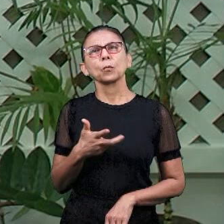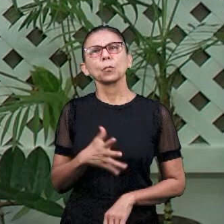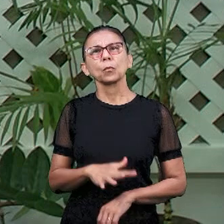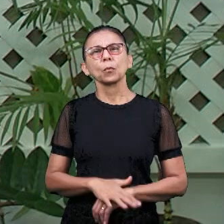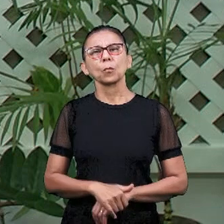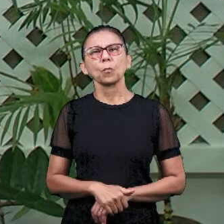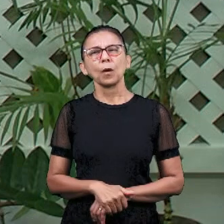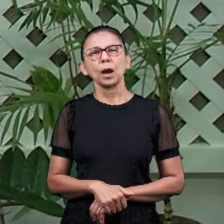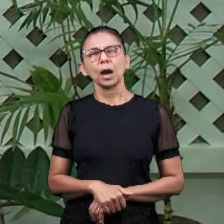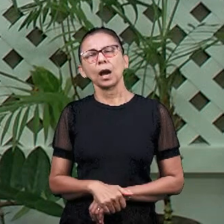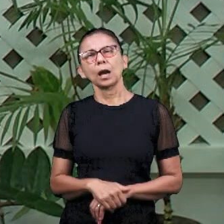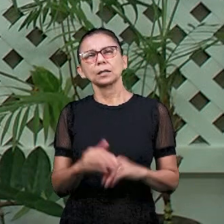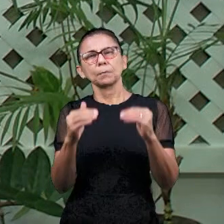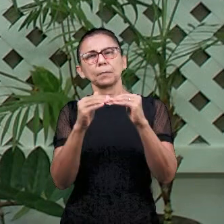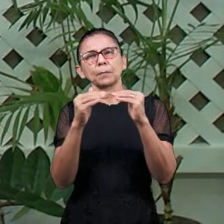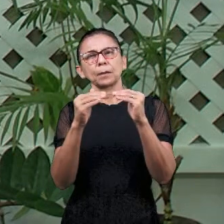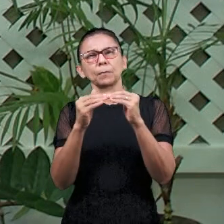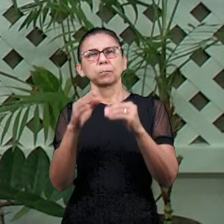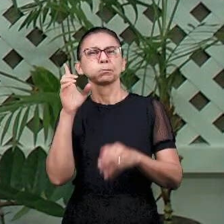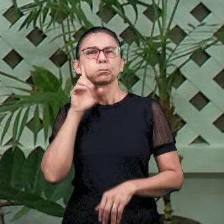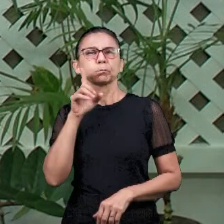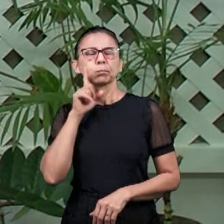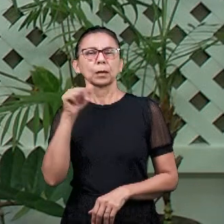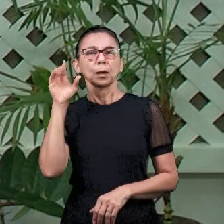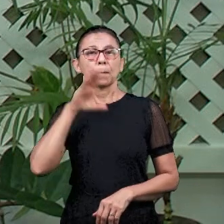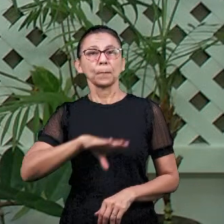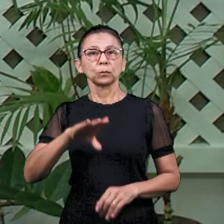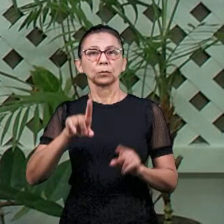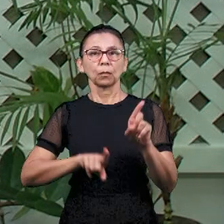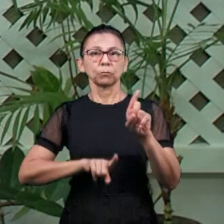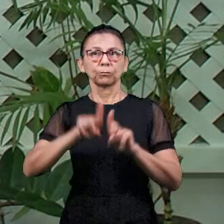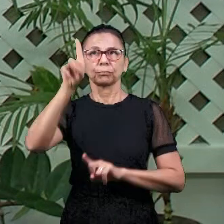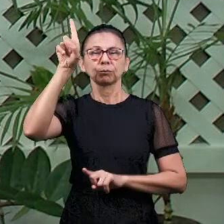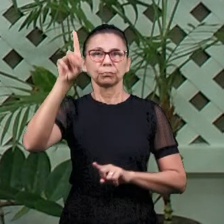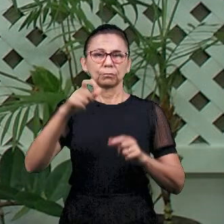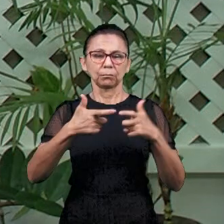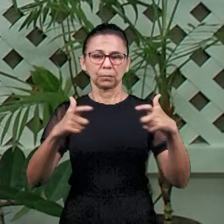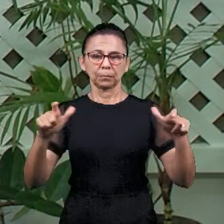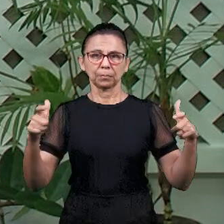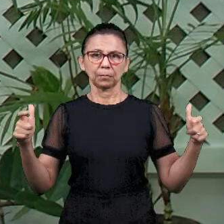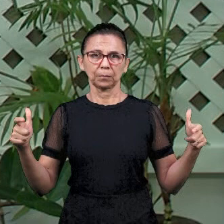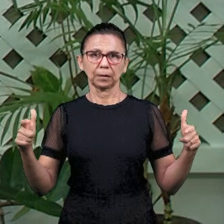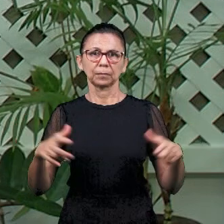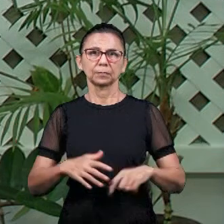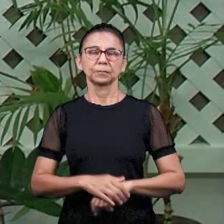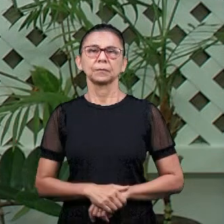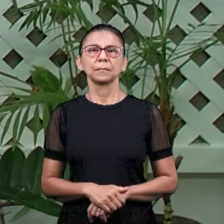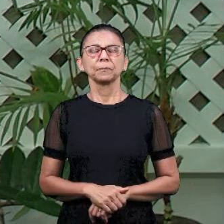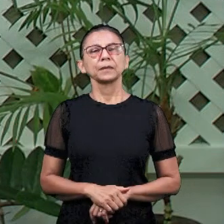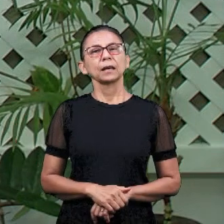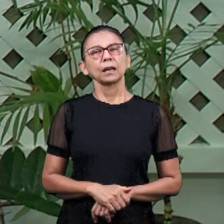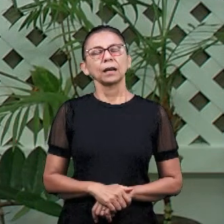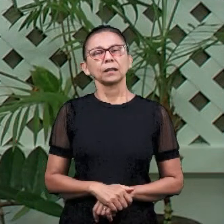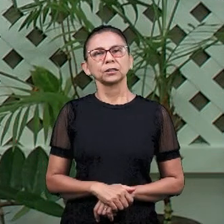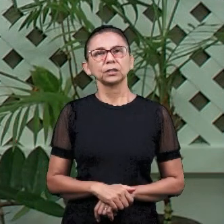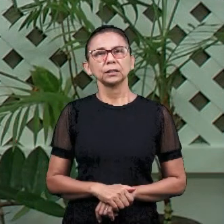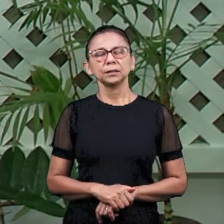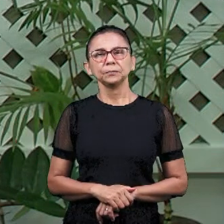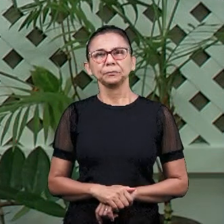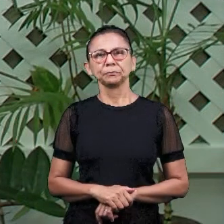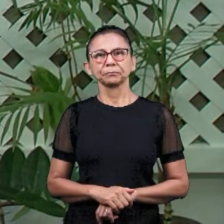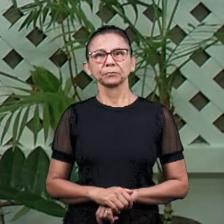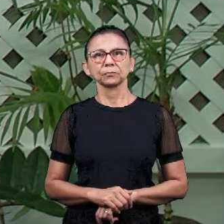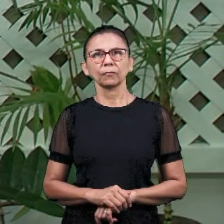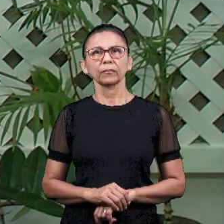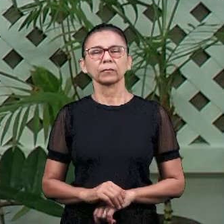saut extraordinaire aussi. Nous avons au Chili, en Italie, Venezuela, Uruguay, Argentine, Pérou,